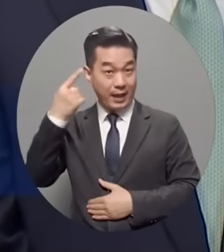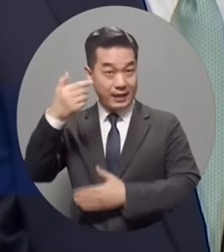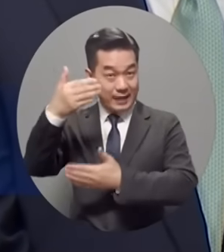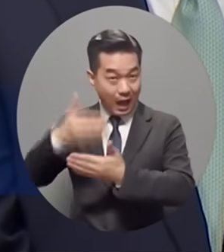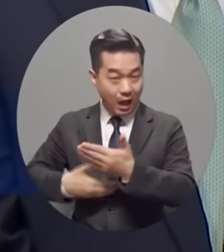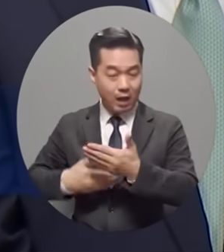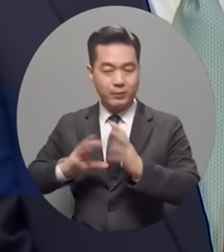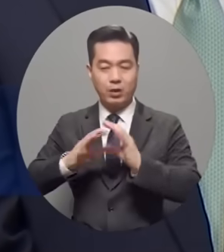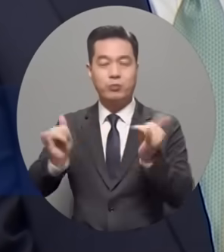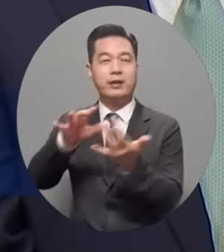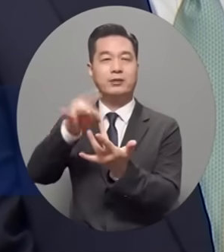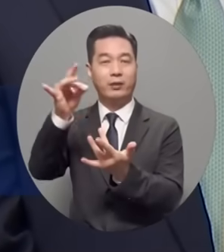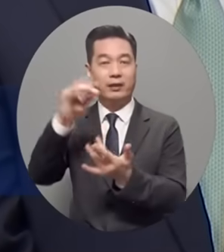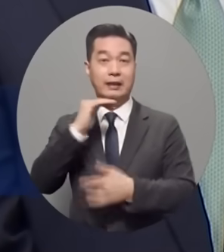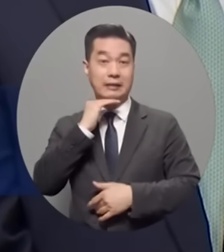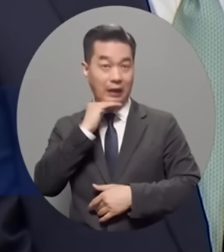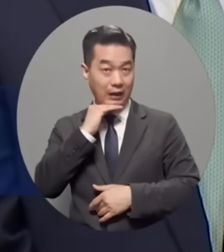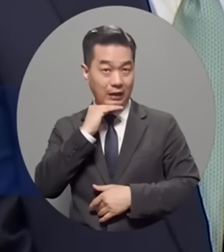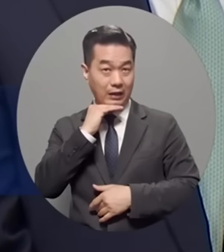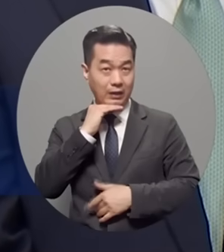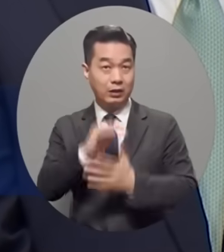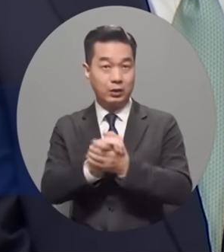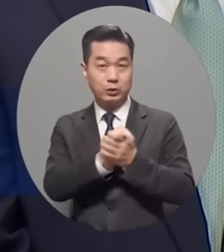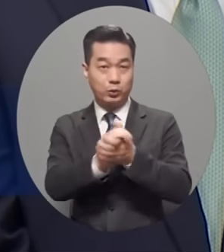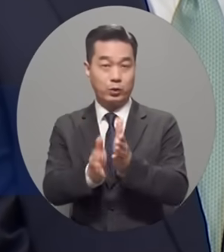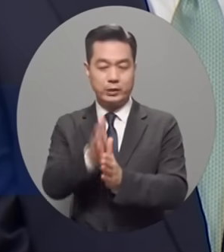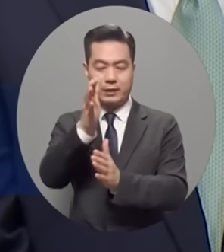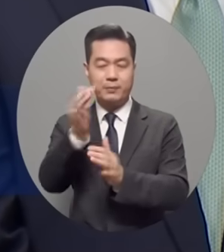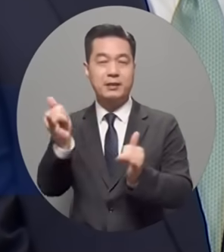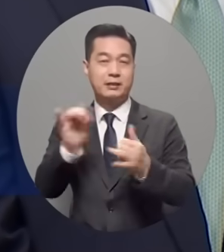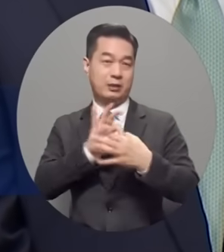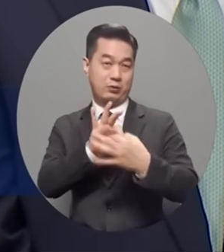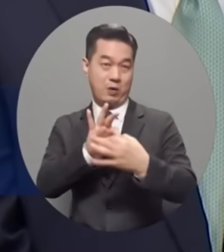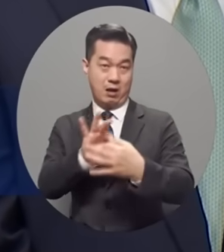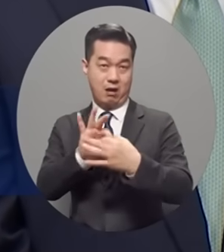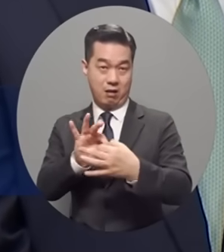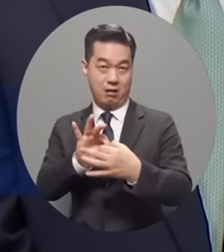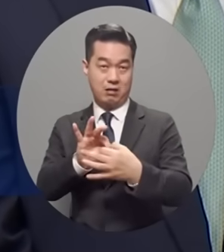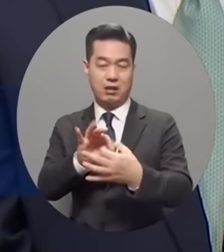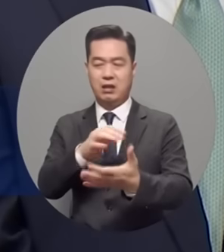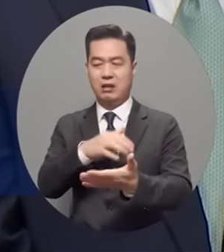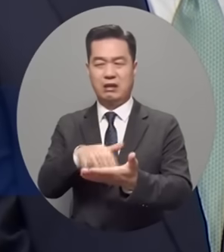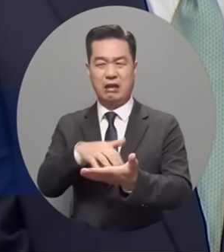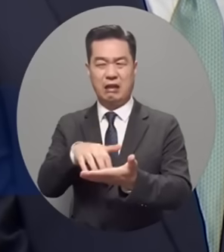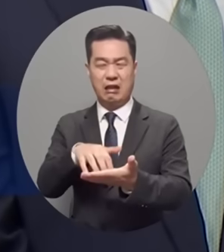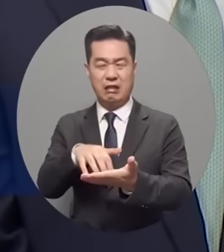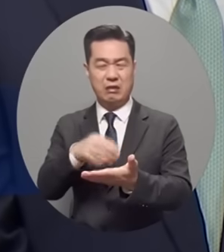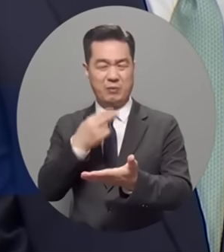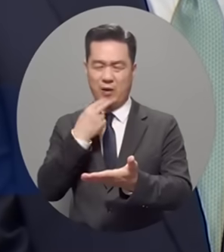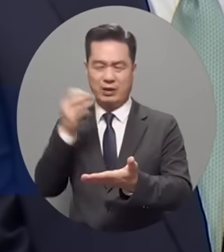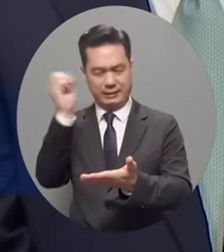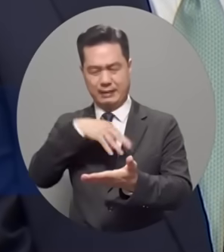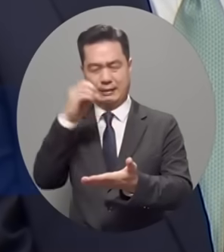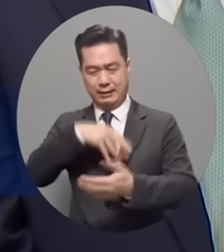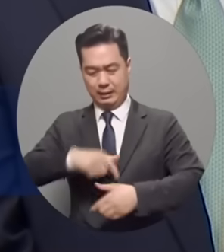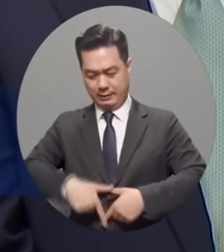앞두고 동료 시민에 대한 그런 계산 없는 선의를 정교한